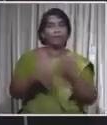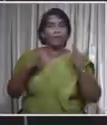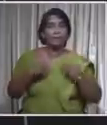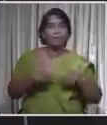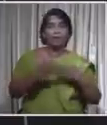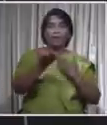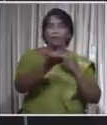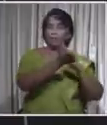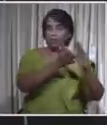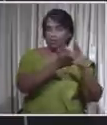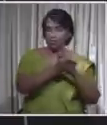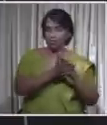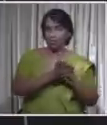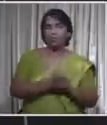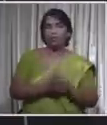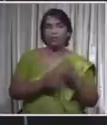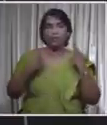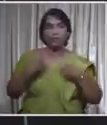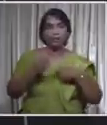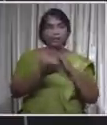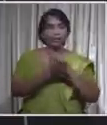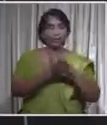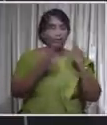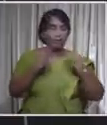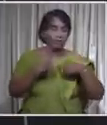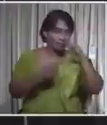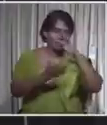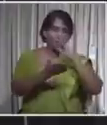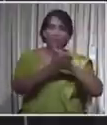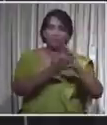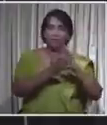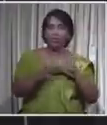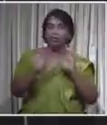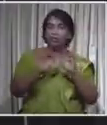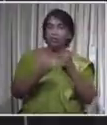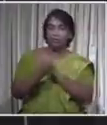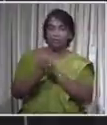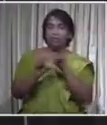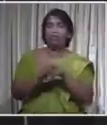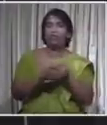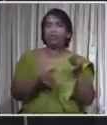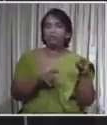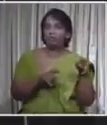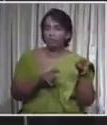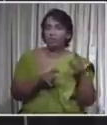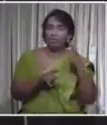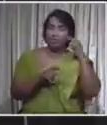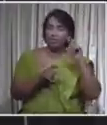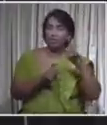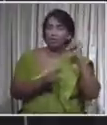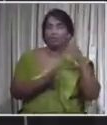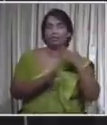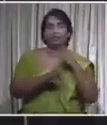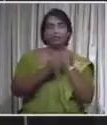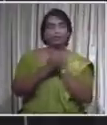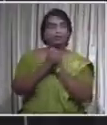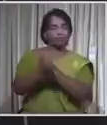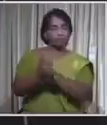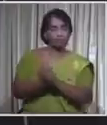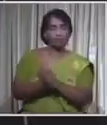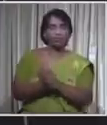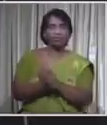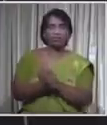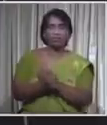කරා මහින්ද මහත්තයට උදව් කරයි කියලා යහපාලනේ ආපු ගමන් එයාට විරුද්ධව චෝදනා දැම්මා ඒ